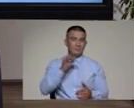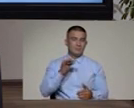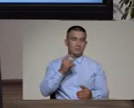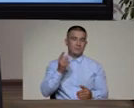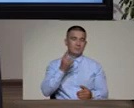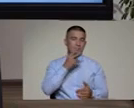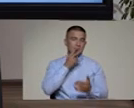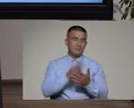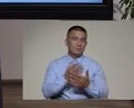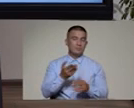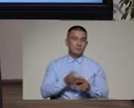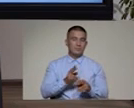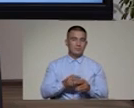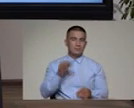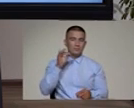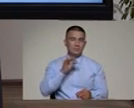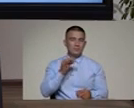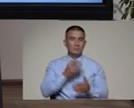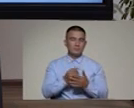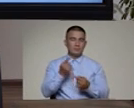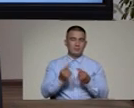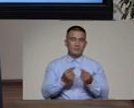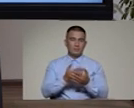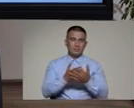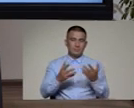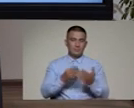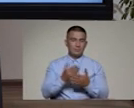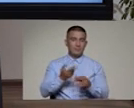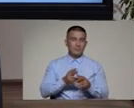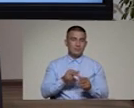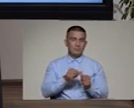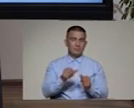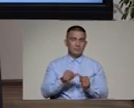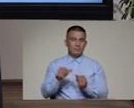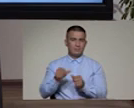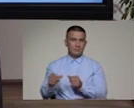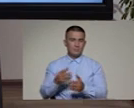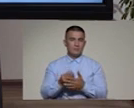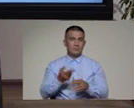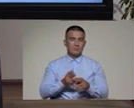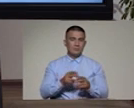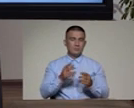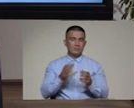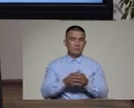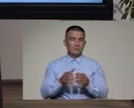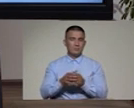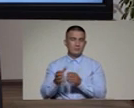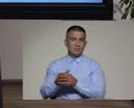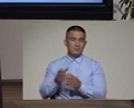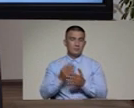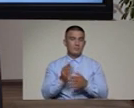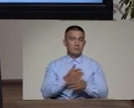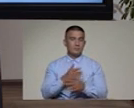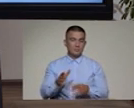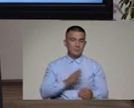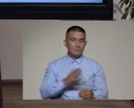tashlaymiz. Tarixdan dastlabki elementlar alohida-alohida toifalar yoki sinflarga bo'lingan edimi?